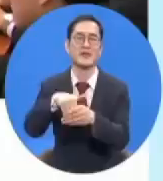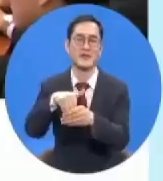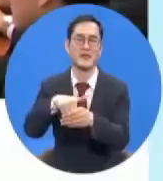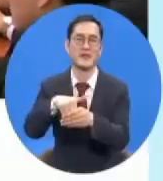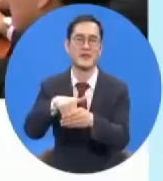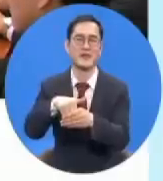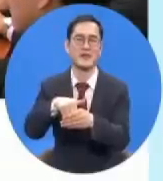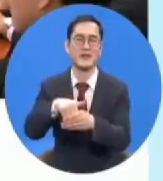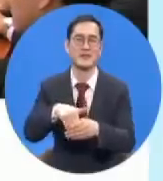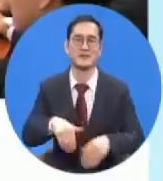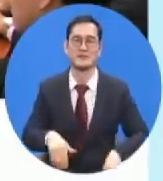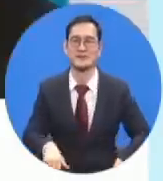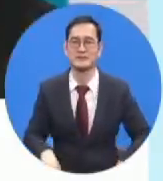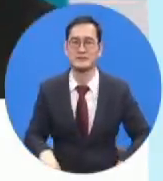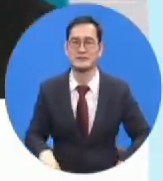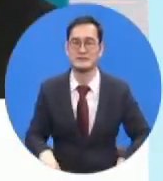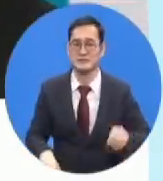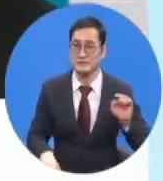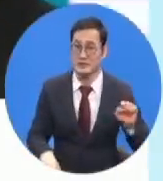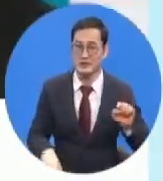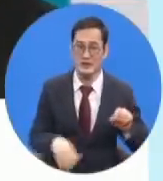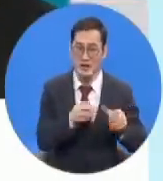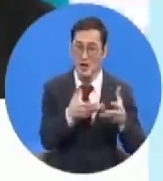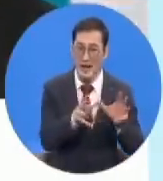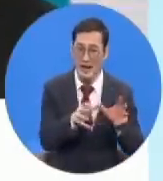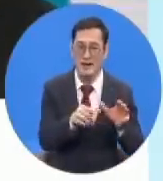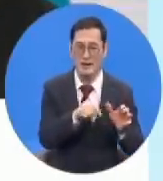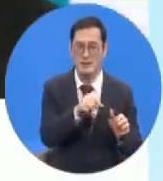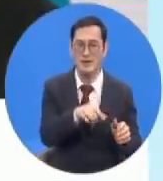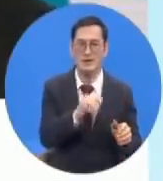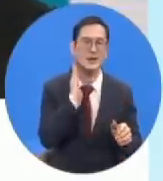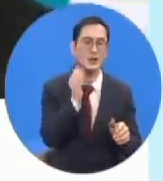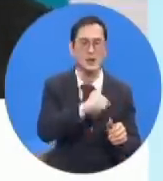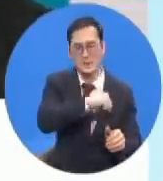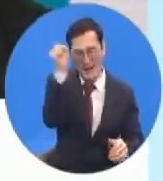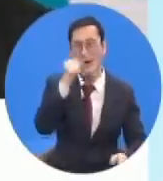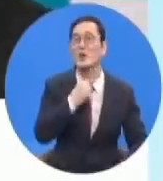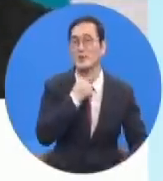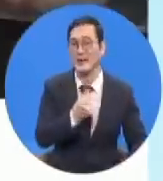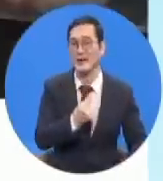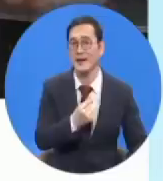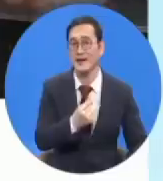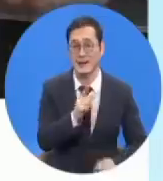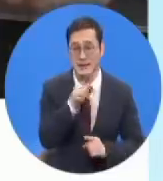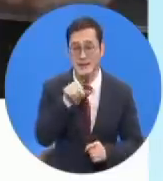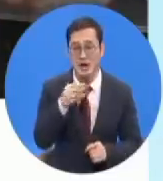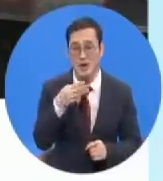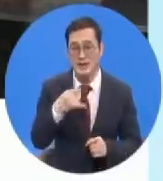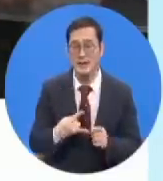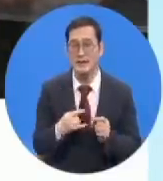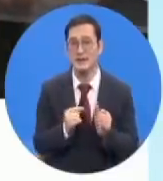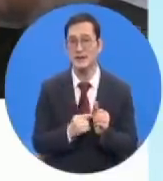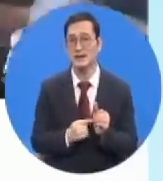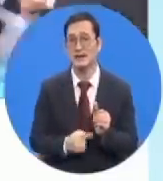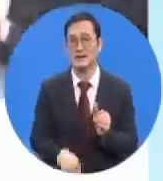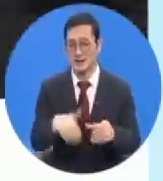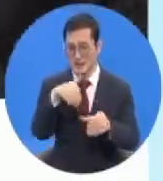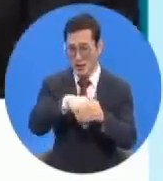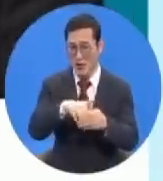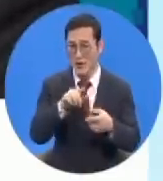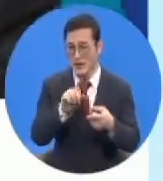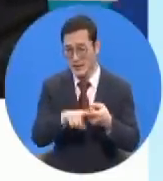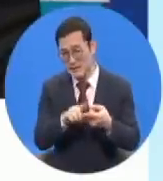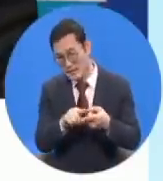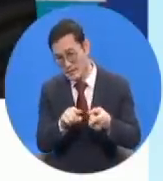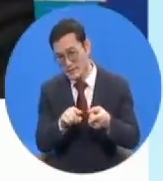입장에서 보면 가장 중요한 건 정권 재창출이거든요. 네. 이철희 정무수석은 현 여권에서 누구와도 뒤지지 않을 정도 선거에 대한 보는